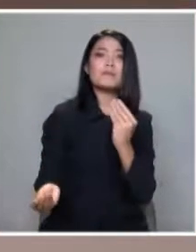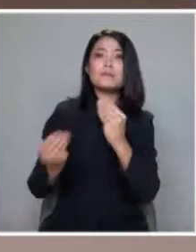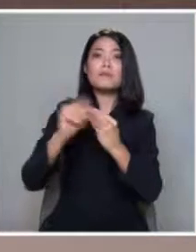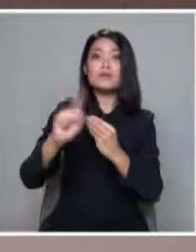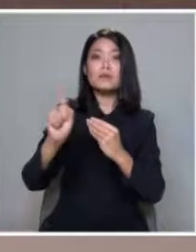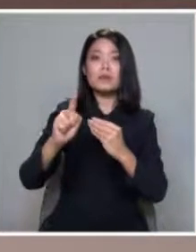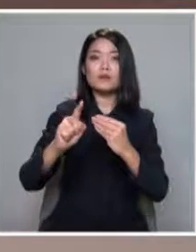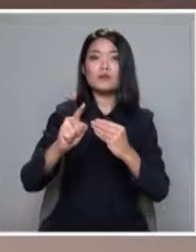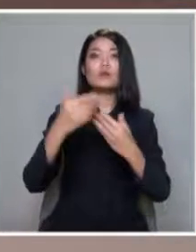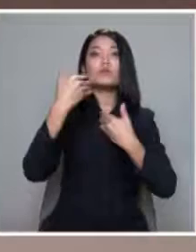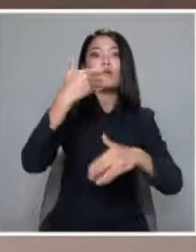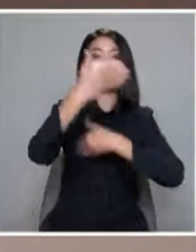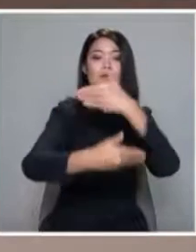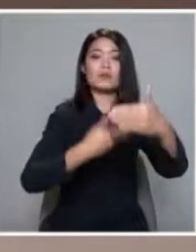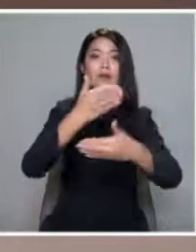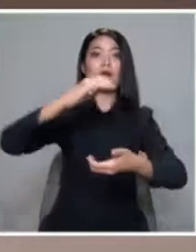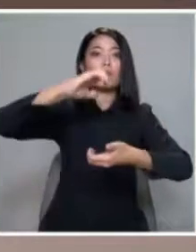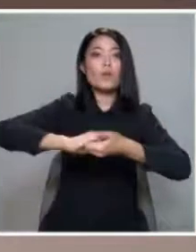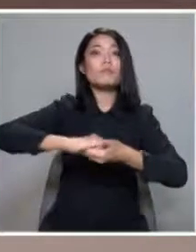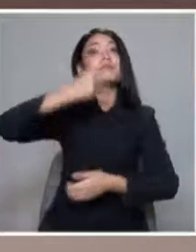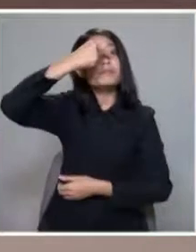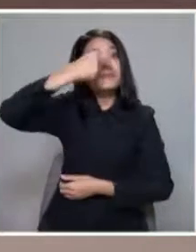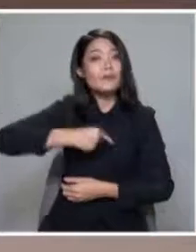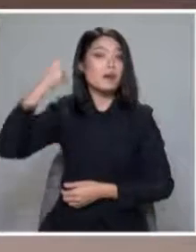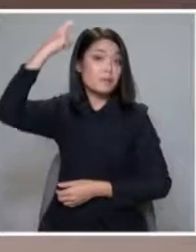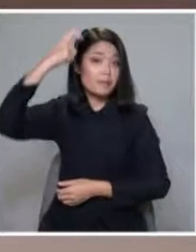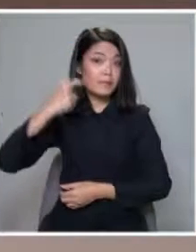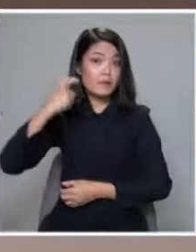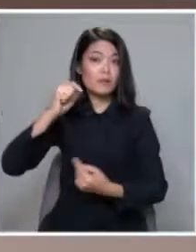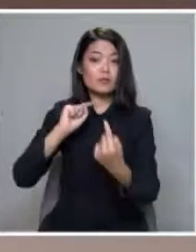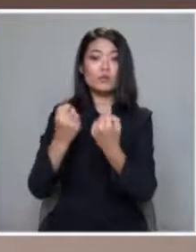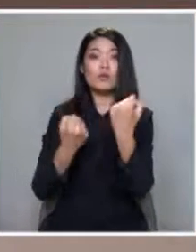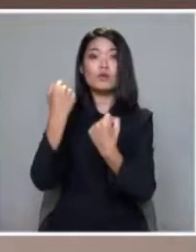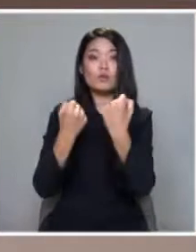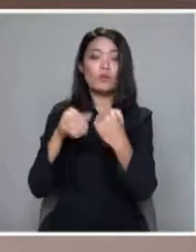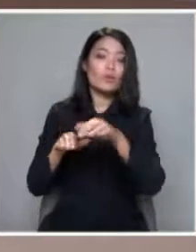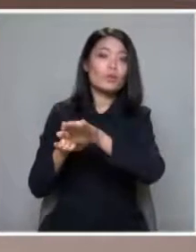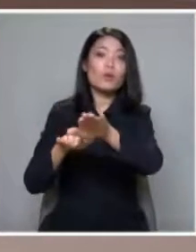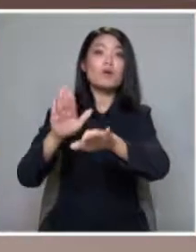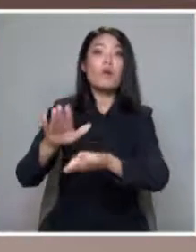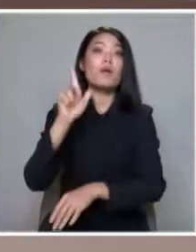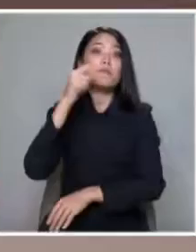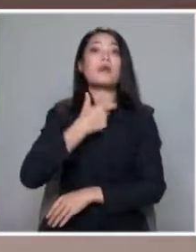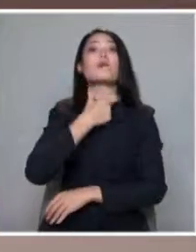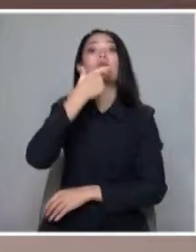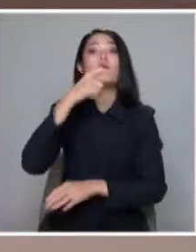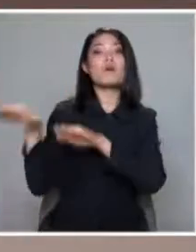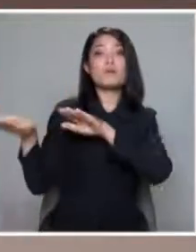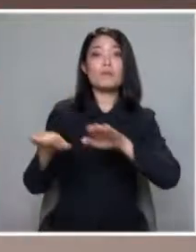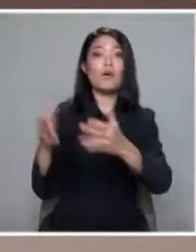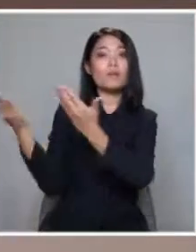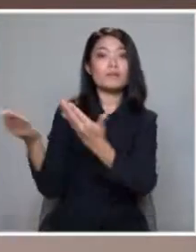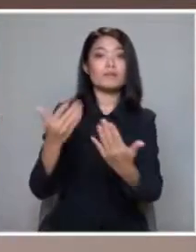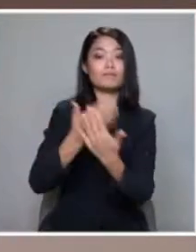องของการค้าชายแดนระหว่างไทยกับเมียนมานะคะรวมถึงเรื่องของการคมนาคมที่จังหวัดแม่ฮ่องสอนเพื่อต้อนรับประชาคมเศรษฐกิจอา